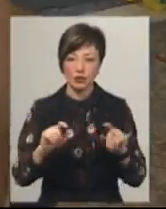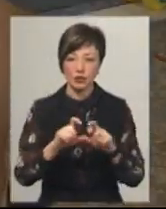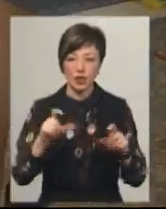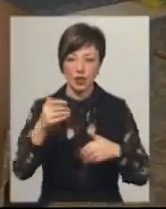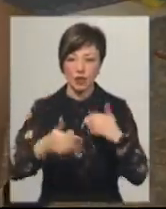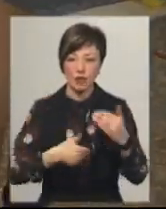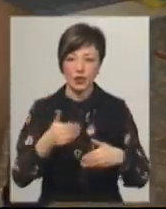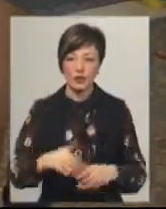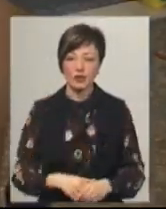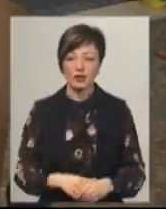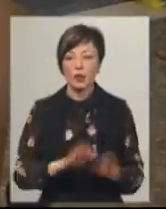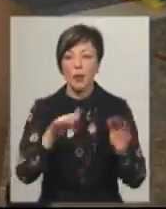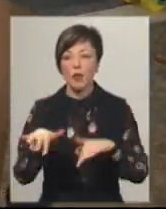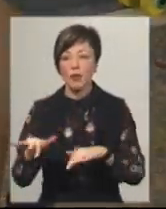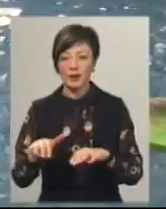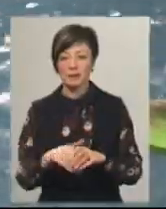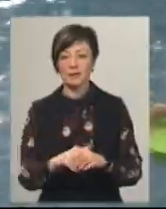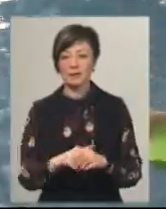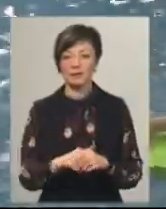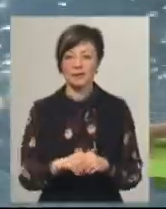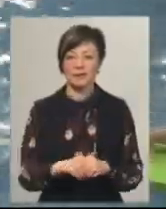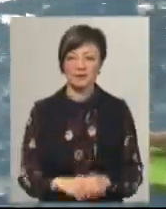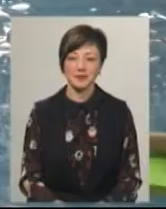морі. Ну, трохи собі то.